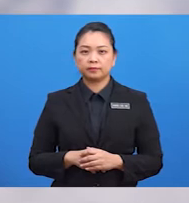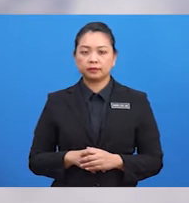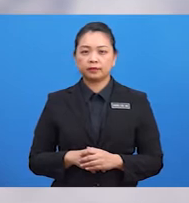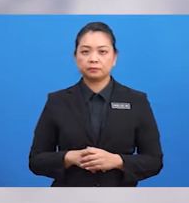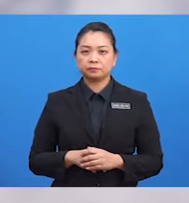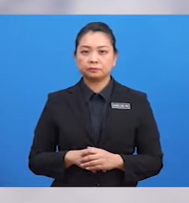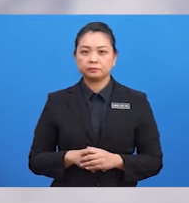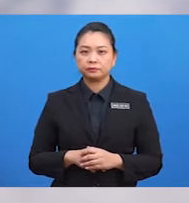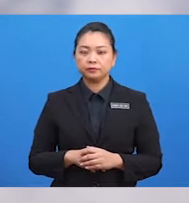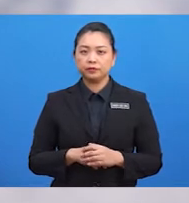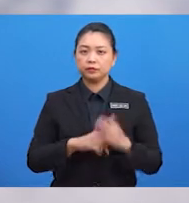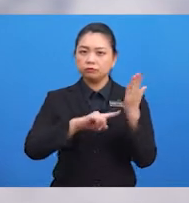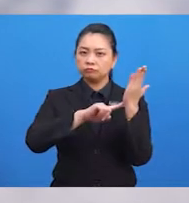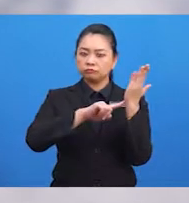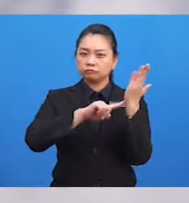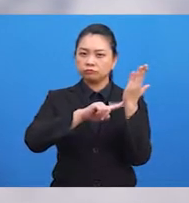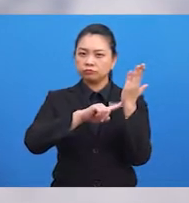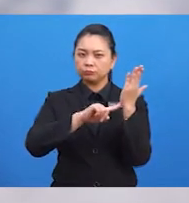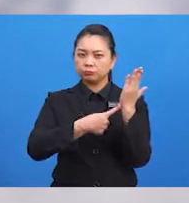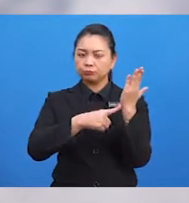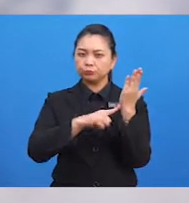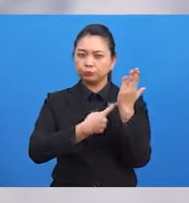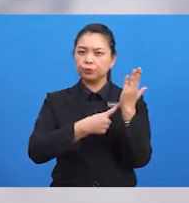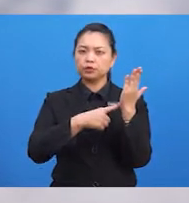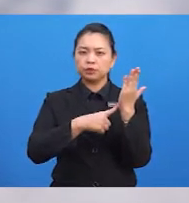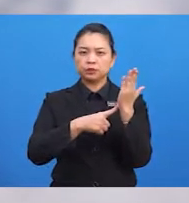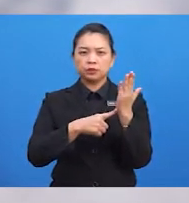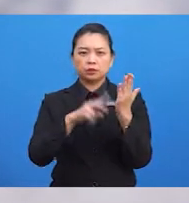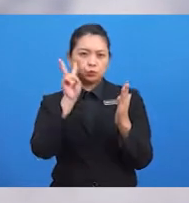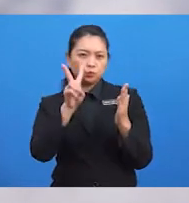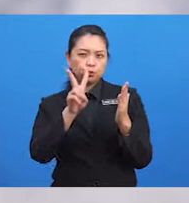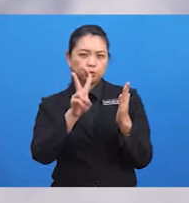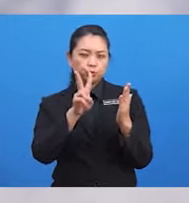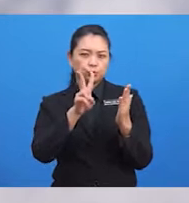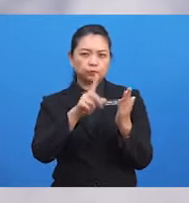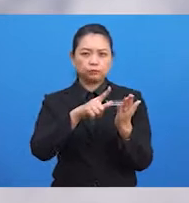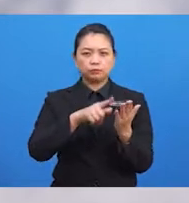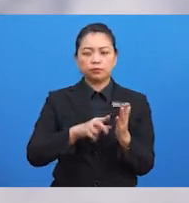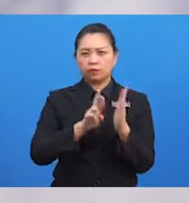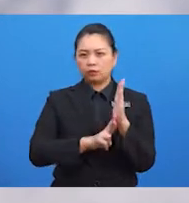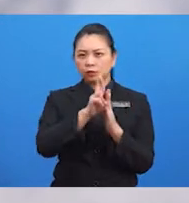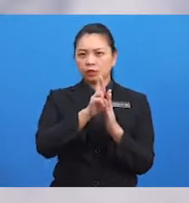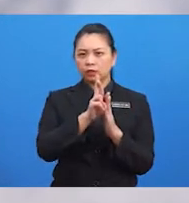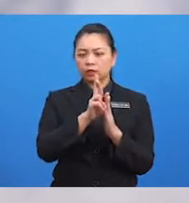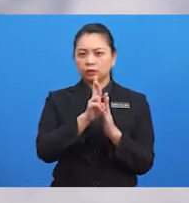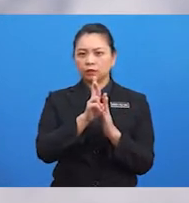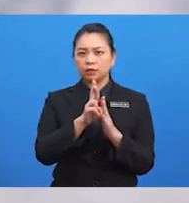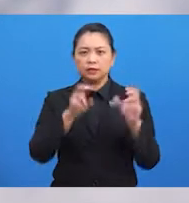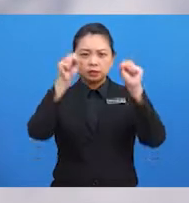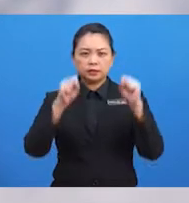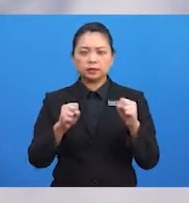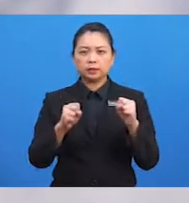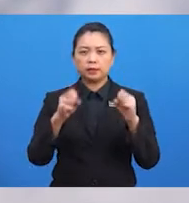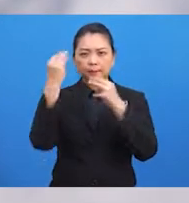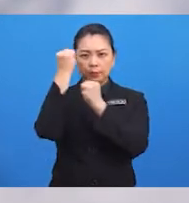Bermula dari pelancaran dua satelit inilah sistem teknologi maklumat dan komunikasi